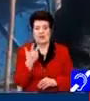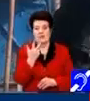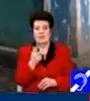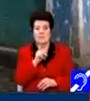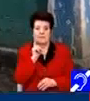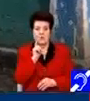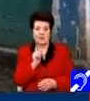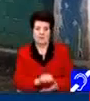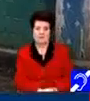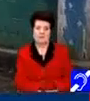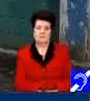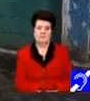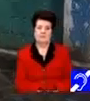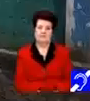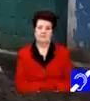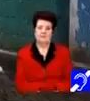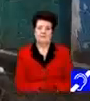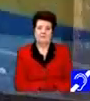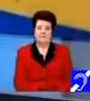3 minori.